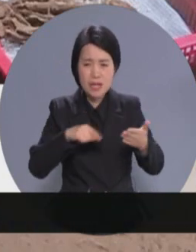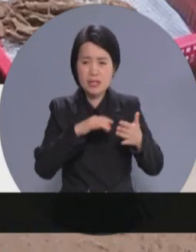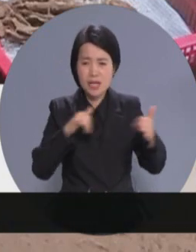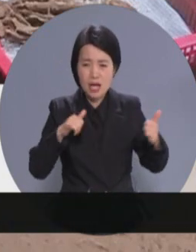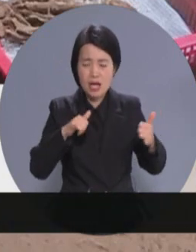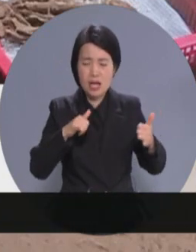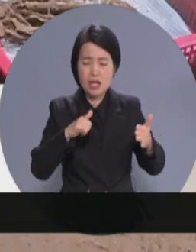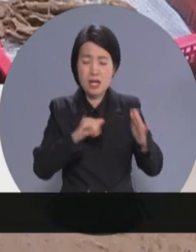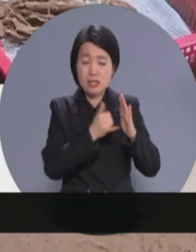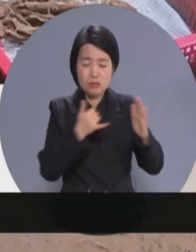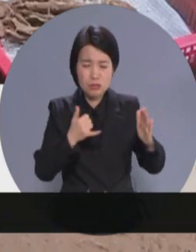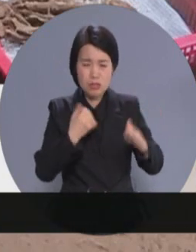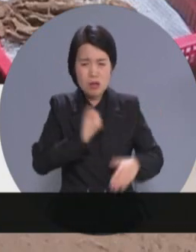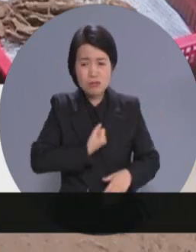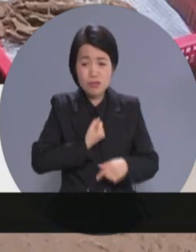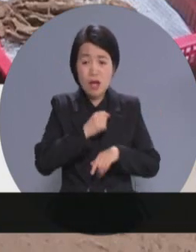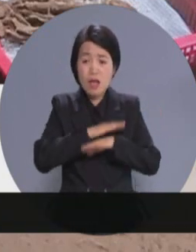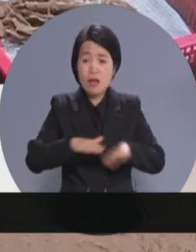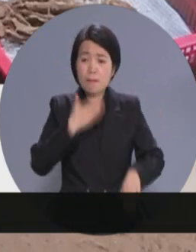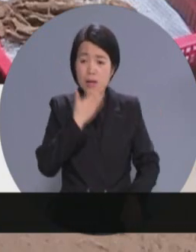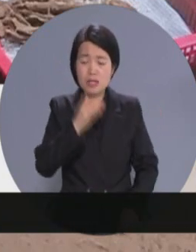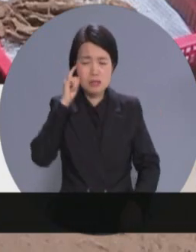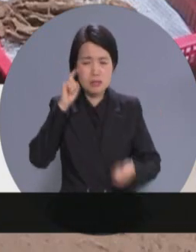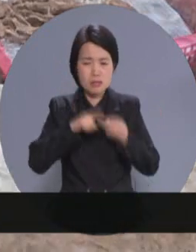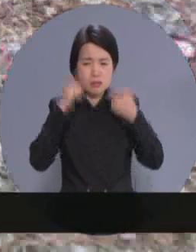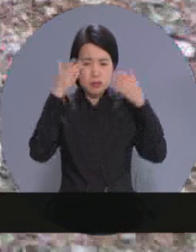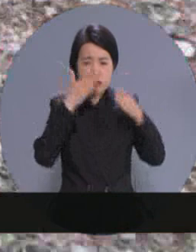기대가 커지고 있습니다. 유민호 기자입니다.